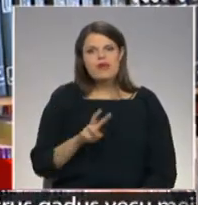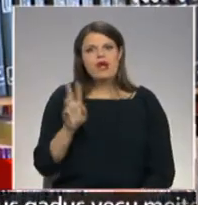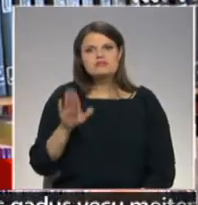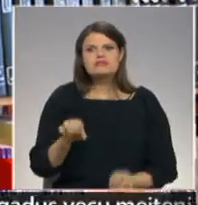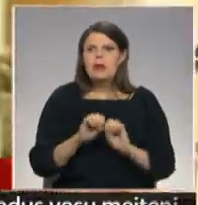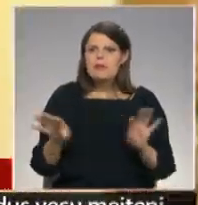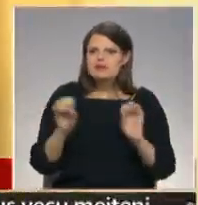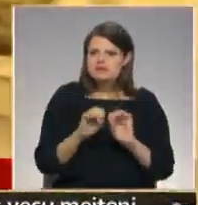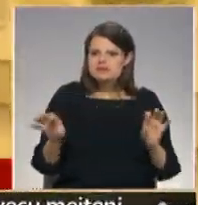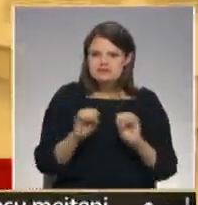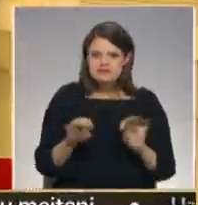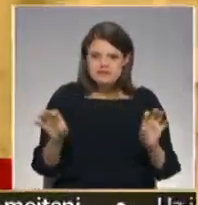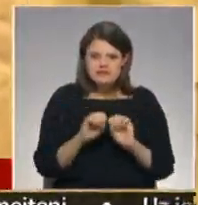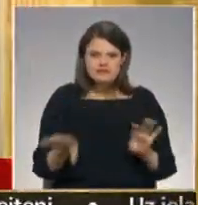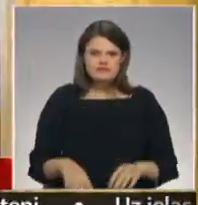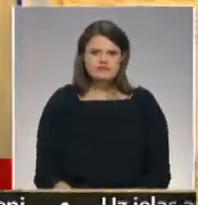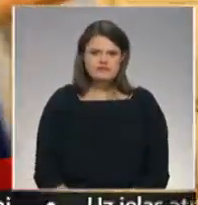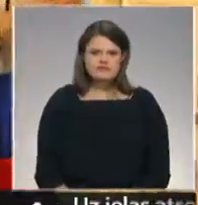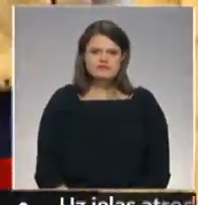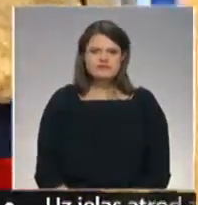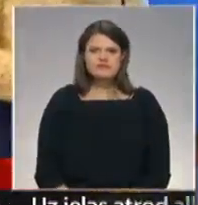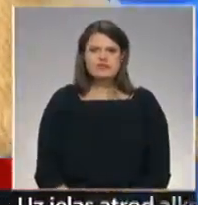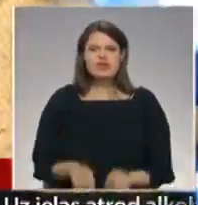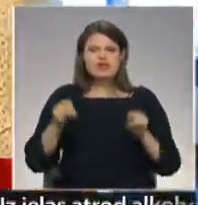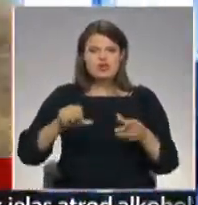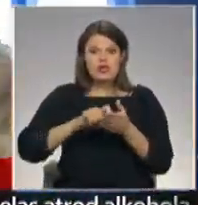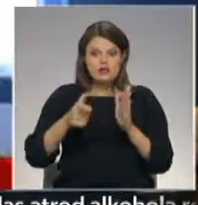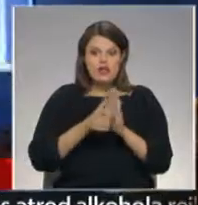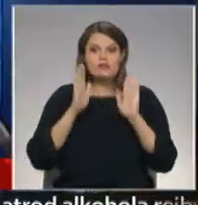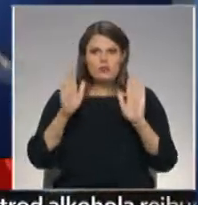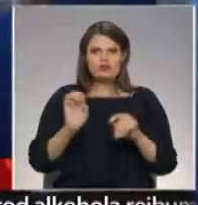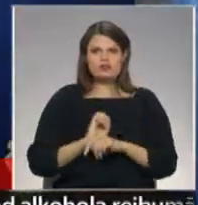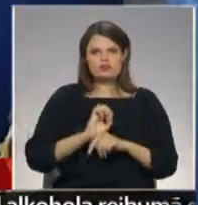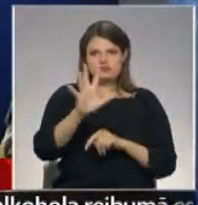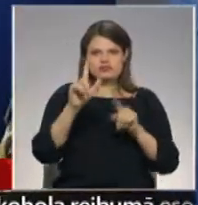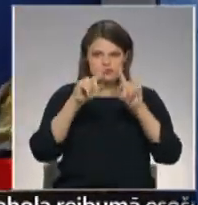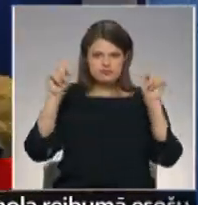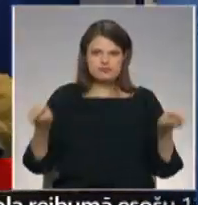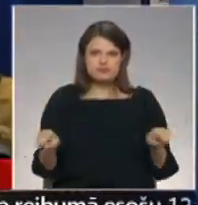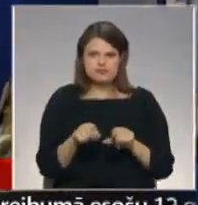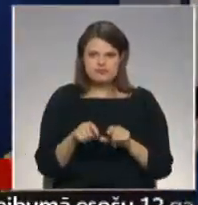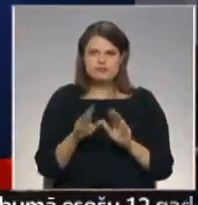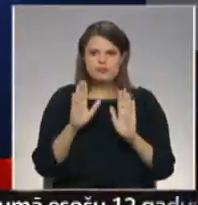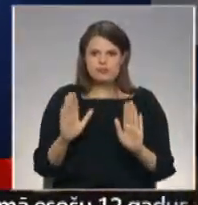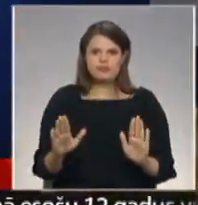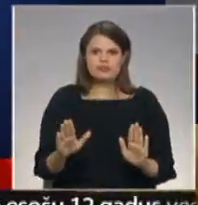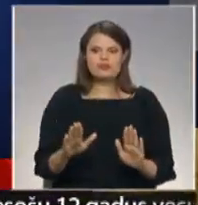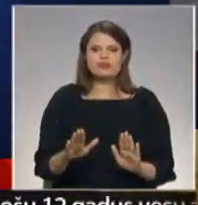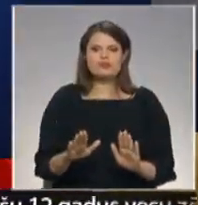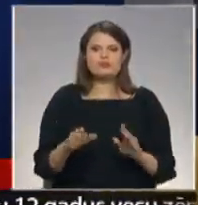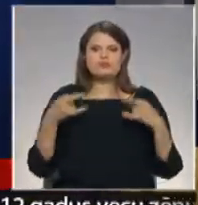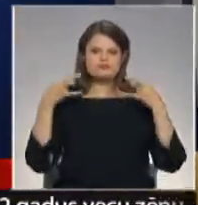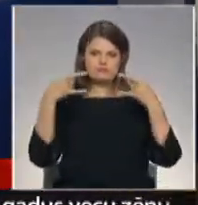ko pastāstīt. Te mums būs telpa, kur stāvēs šis ekrāns. Šī ir tā vieta, kur būs. Jā, tur viņš